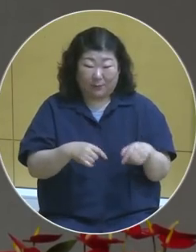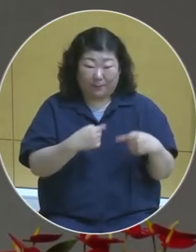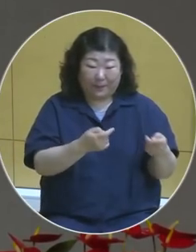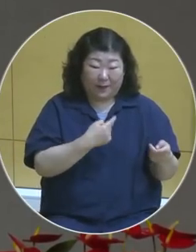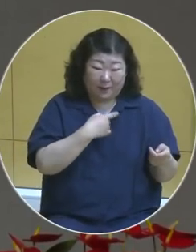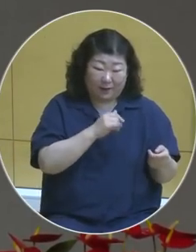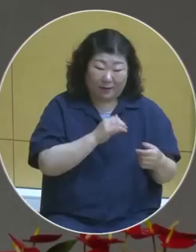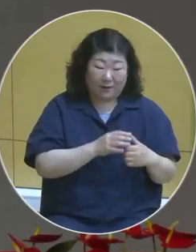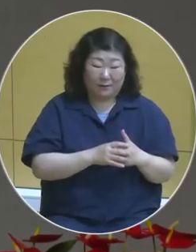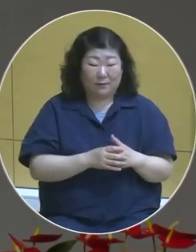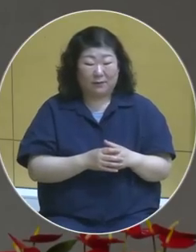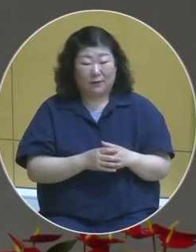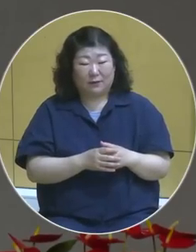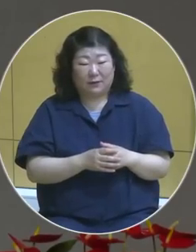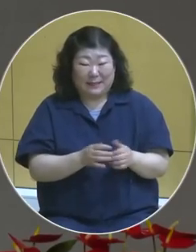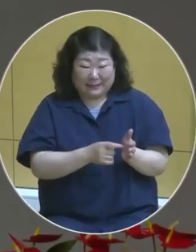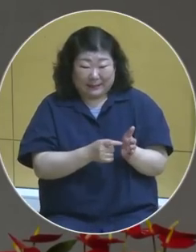그는